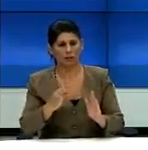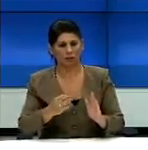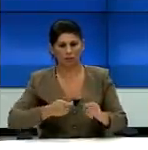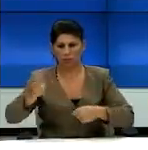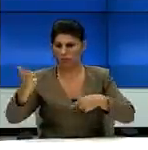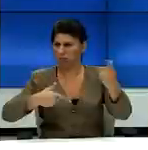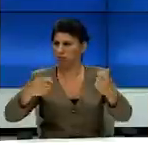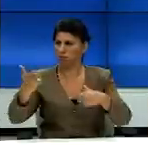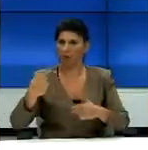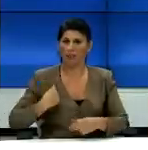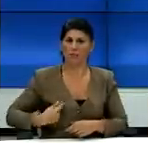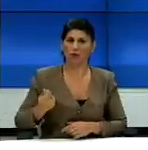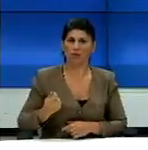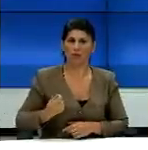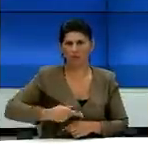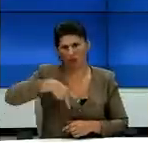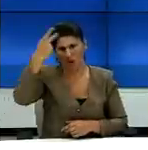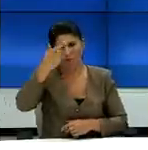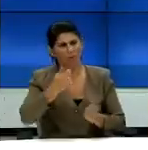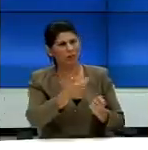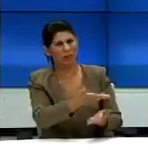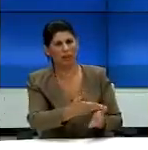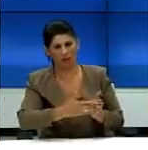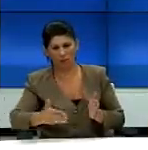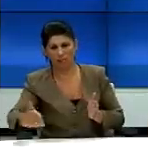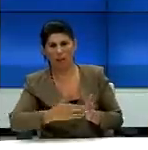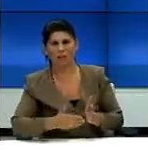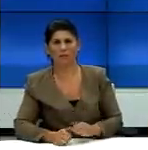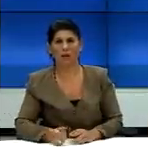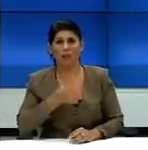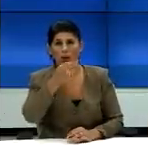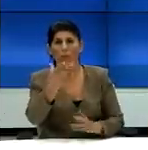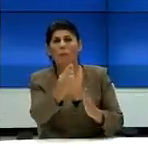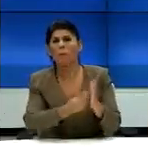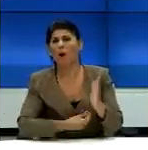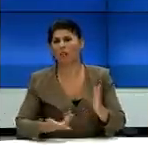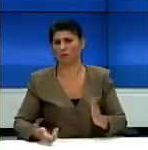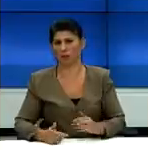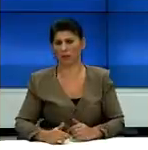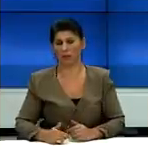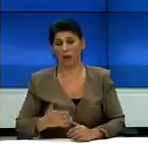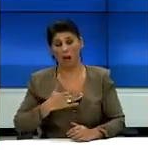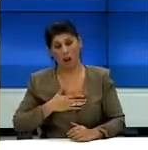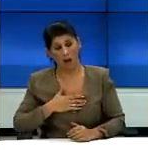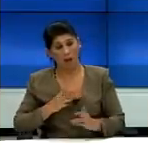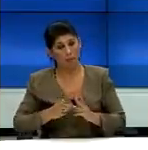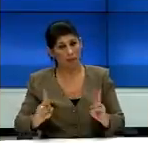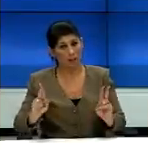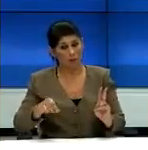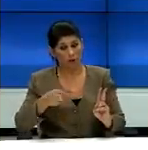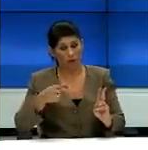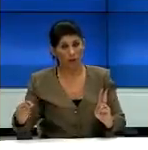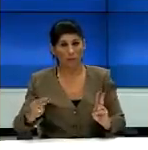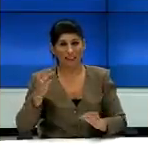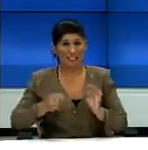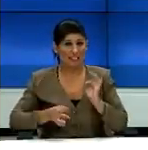γίνεται με ασυδοσία το διάστημα αυτό και έχουμε αναφερθεί πολλές φορές. Επιτρέψτε όμως να μείνω στο θέμα της κουβέντας μας